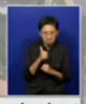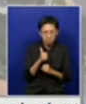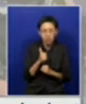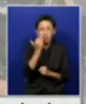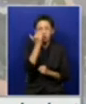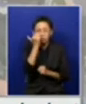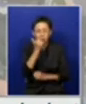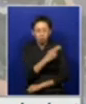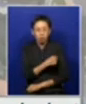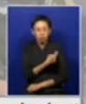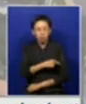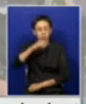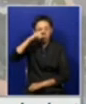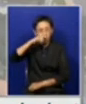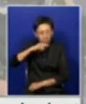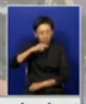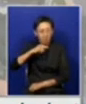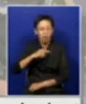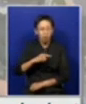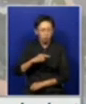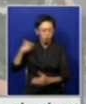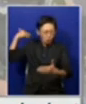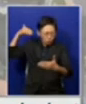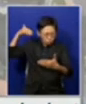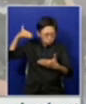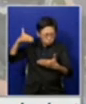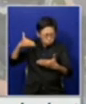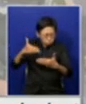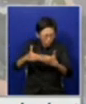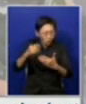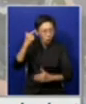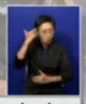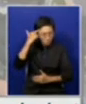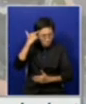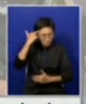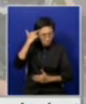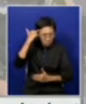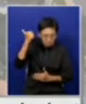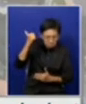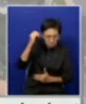การแพทย์ของเราที่สะสมความรู้ความสามารถแล้วก็การ